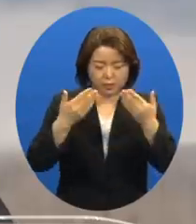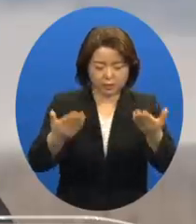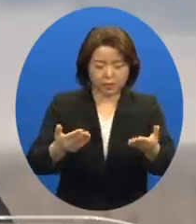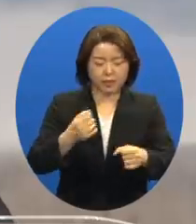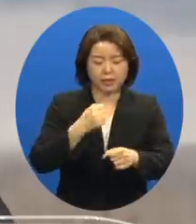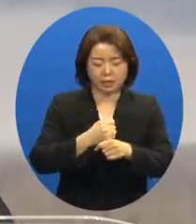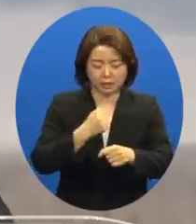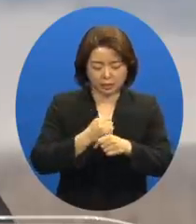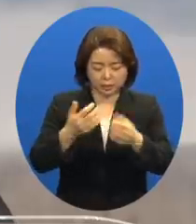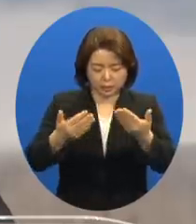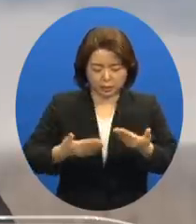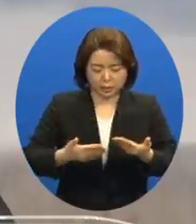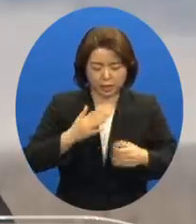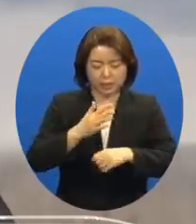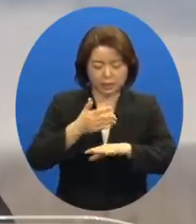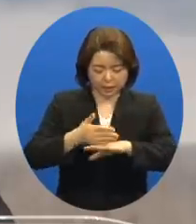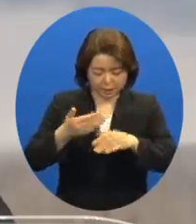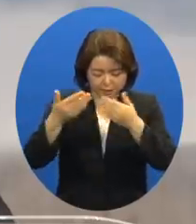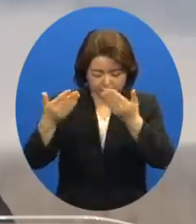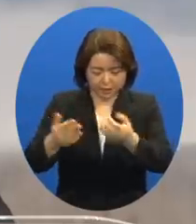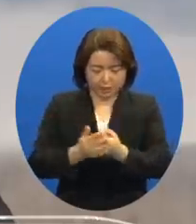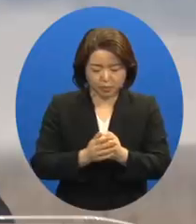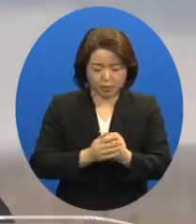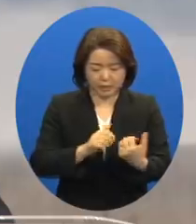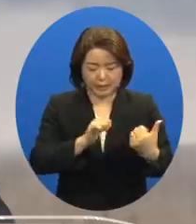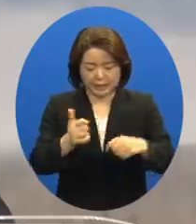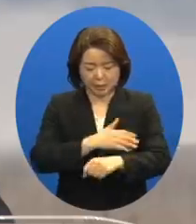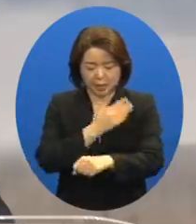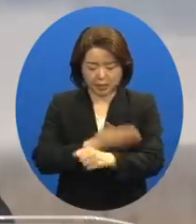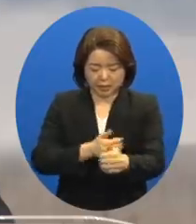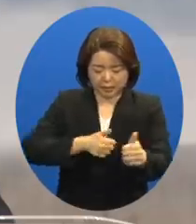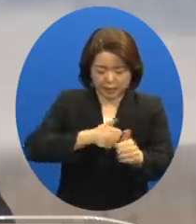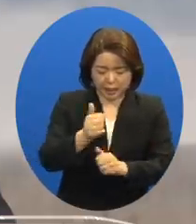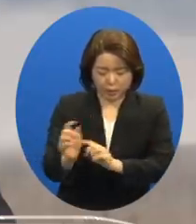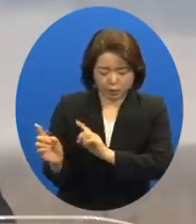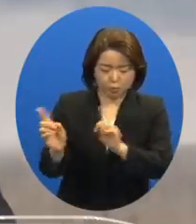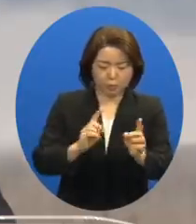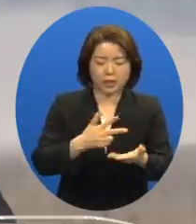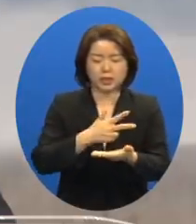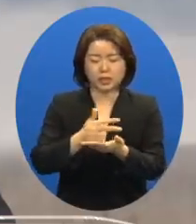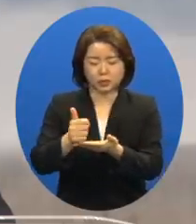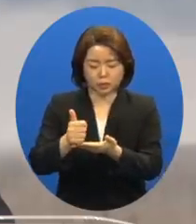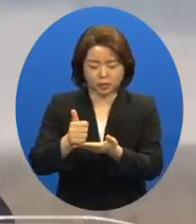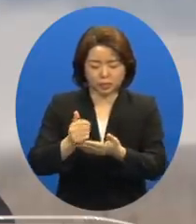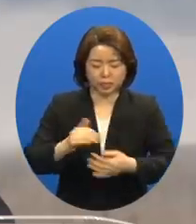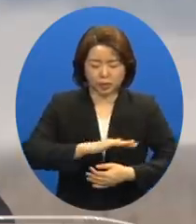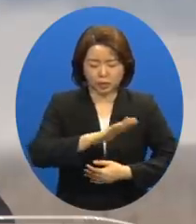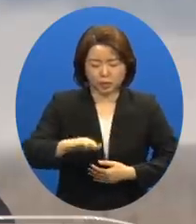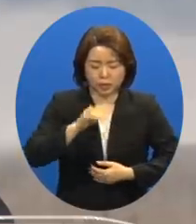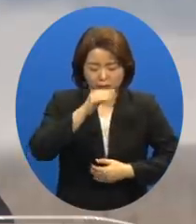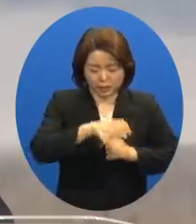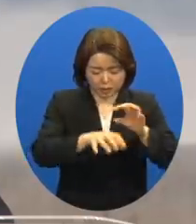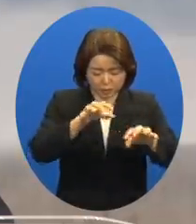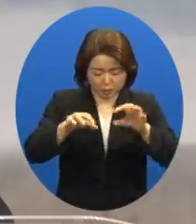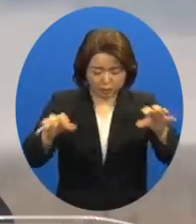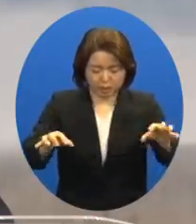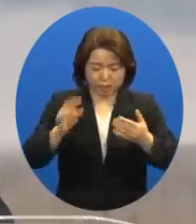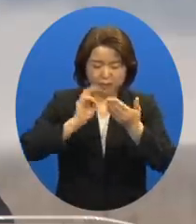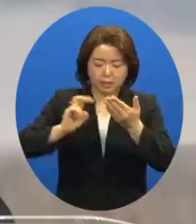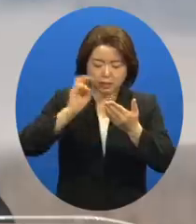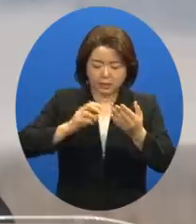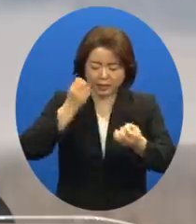감사를 드립니다. 사망의 권세를 이기고 부활하신 주님, 우리가 있는 모든 자리에서 찬양하고